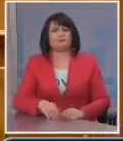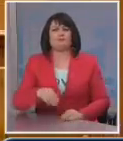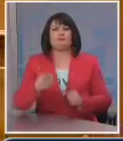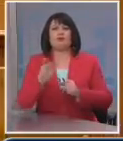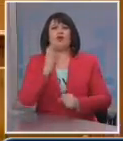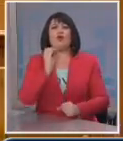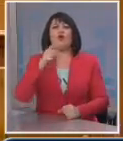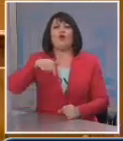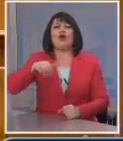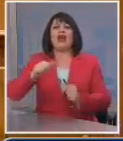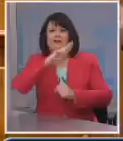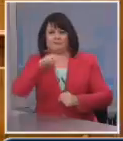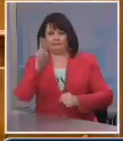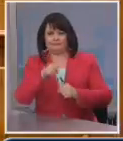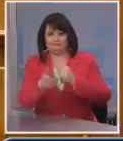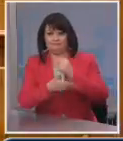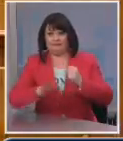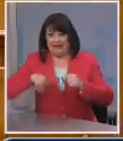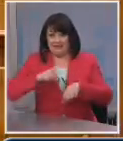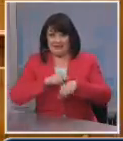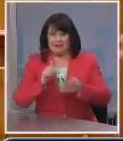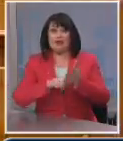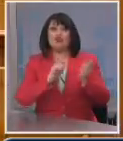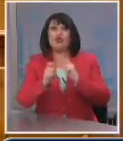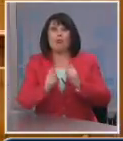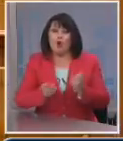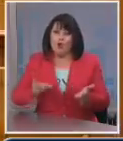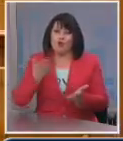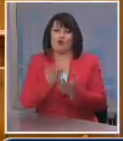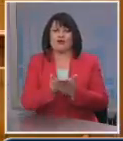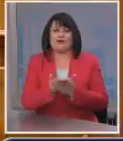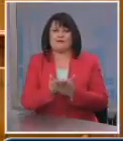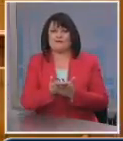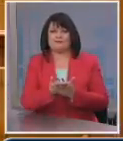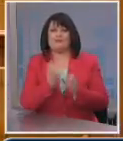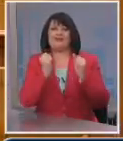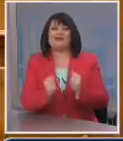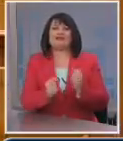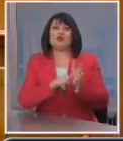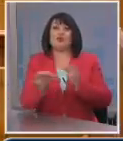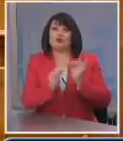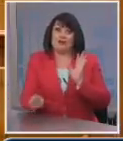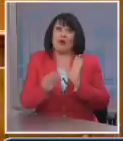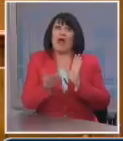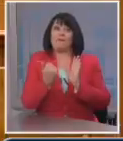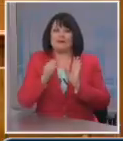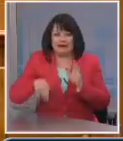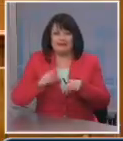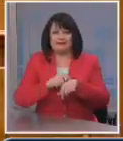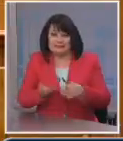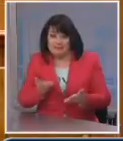και με τροπολογία της τελευταίας στιγμής δεν τολμήσατε να την εντάξετε στο κύριο σώμα του νομοσχεδίου. Φορολογείτε